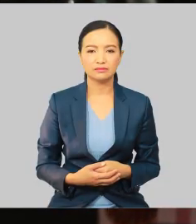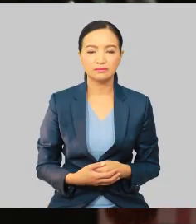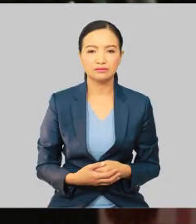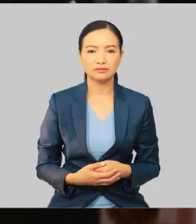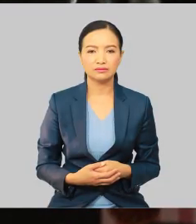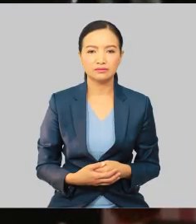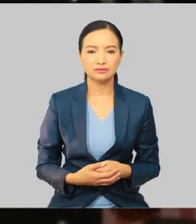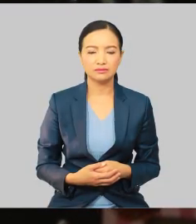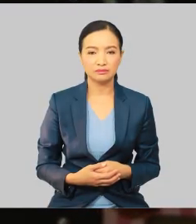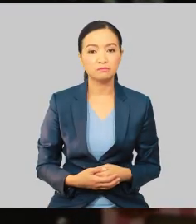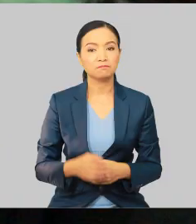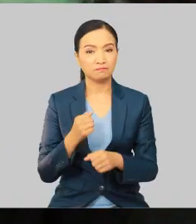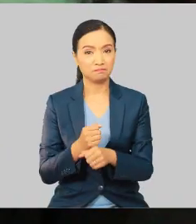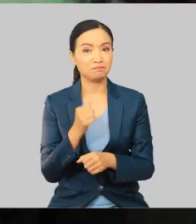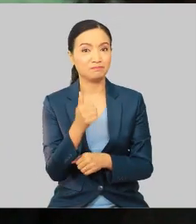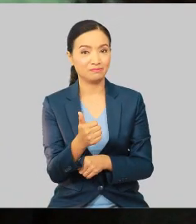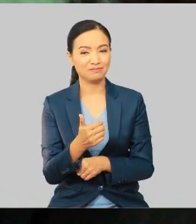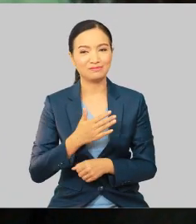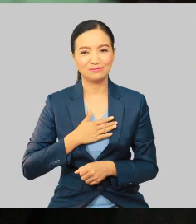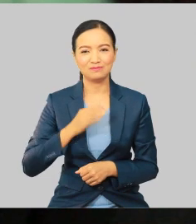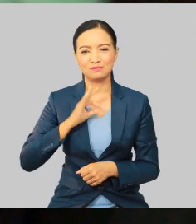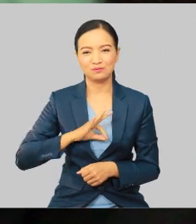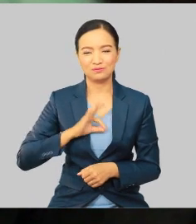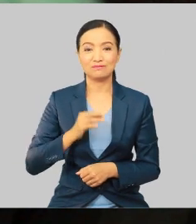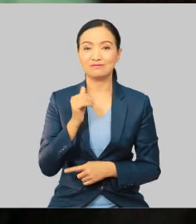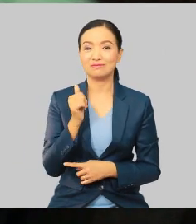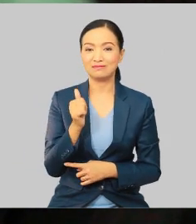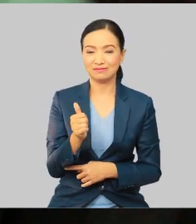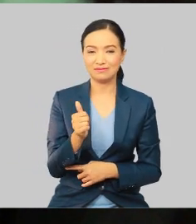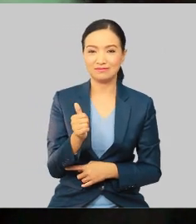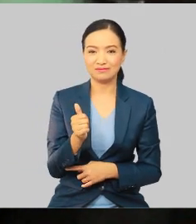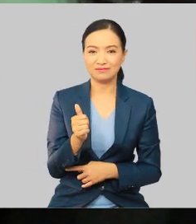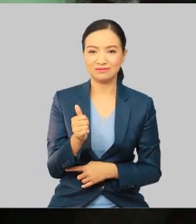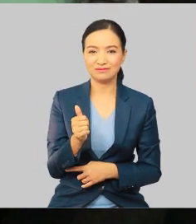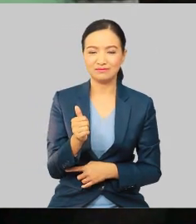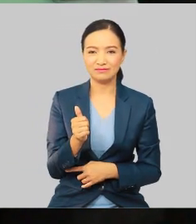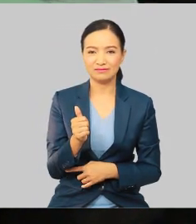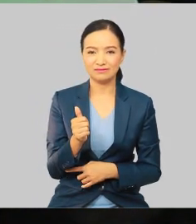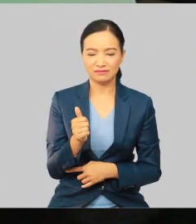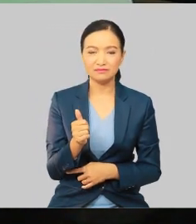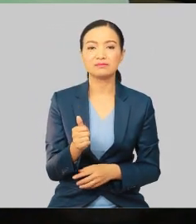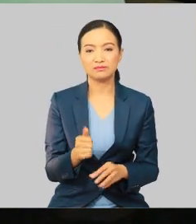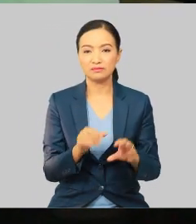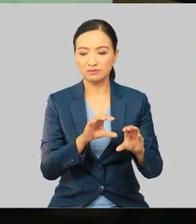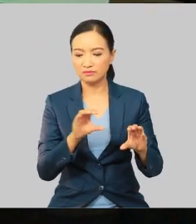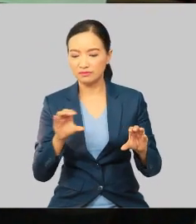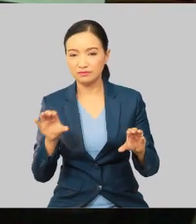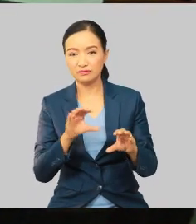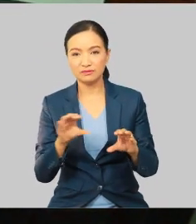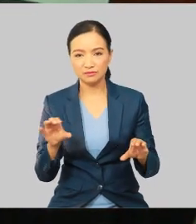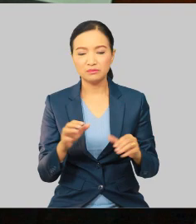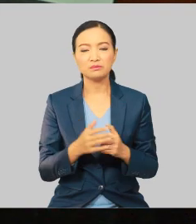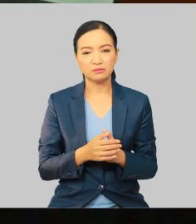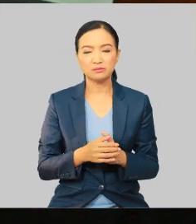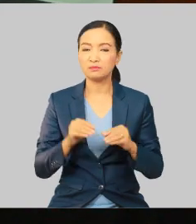่อพอได้ทำได้แล้วก็รู้สึกดีที่ว่าอย่างน้อยก็ได้ทำออกไปถึงเราจะ